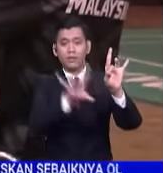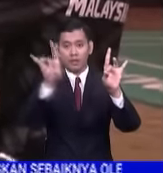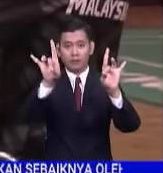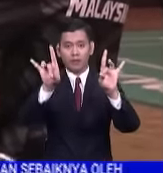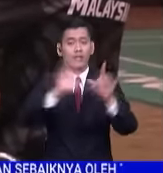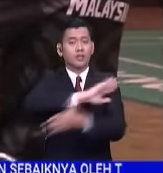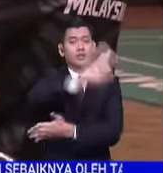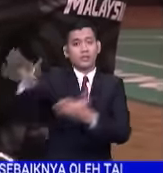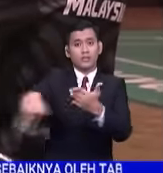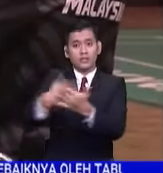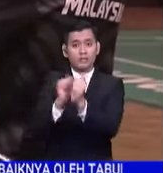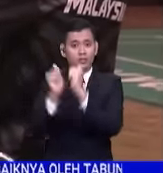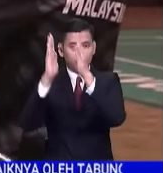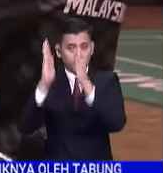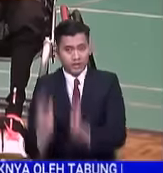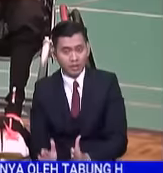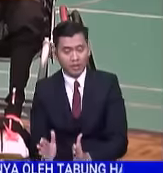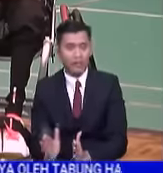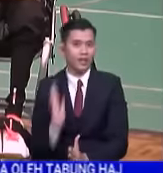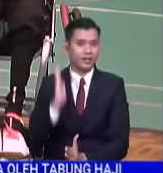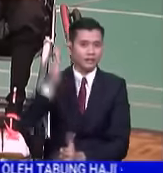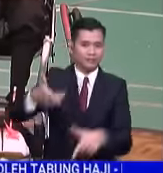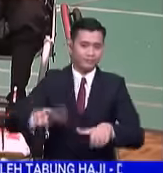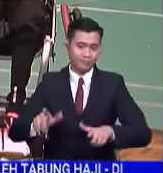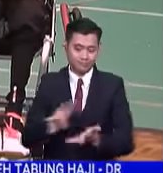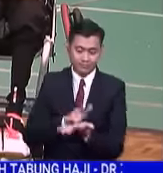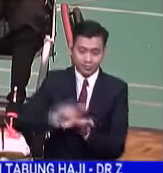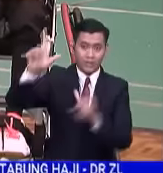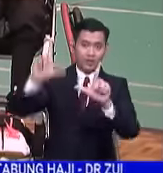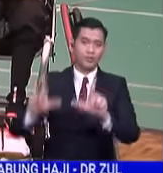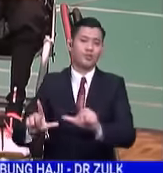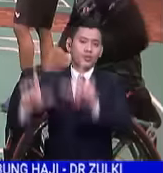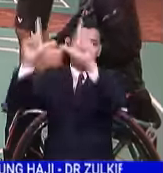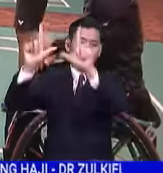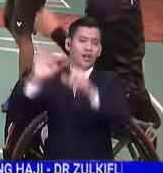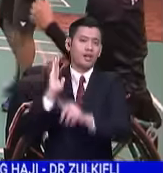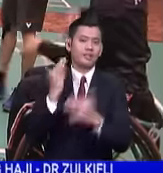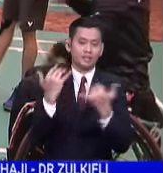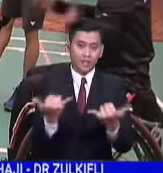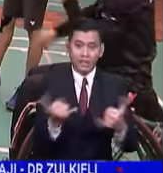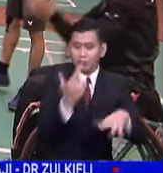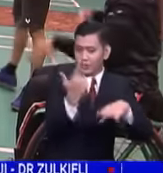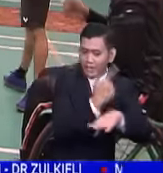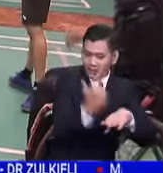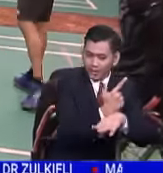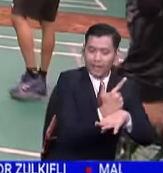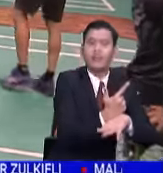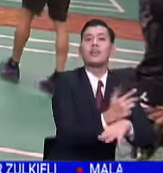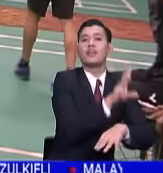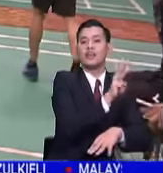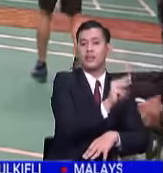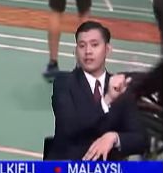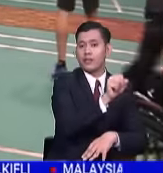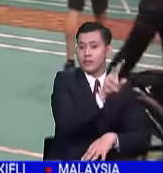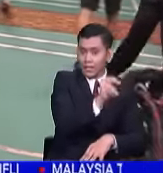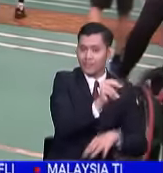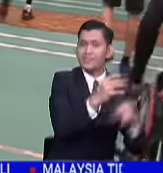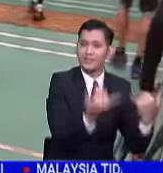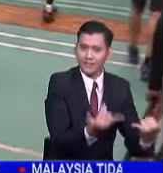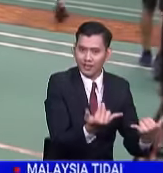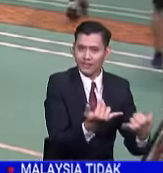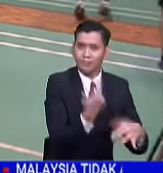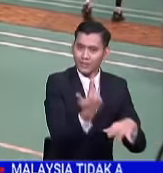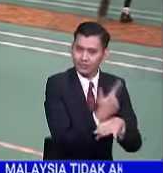menjelaskan ke semua atlet yang bakal ke Tokyo nanti kini menjadi latihan secara gelembung sukan berpusat di Majlis Sukan Negara MSN.